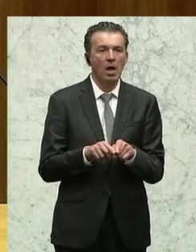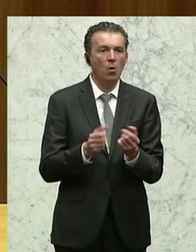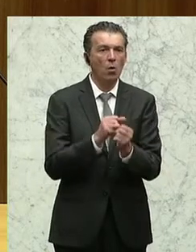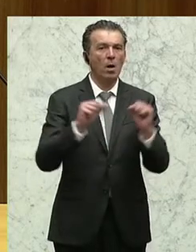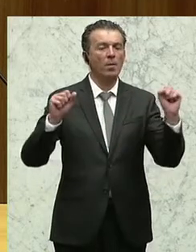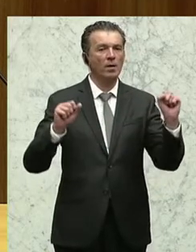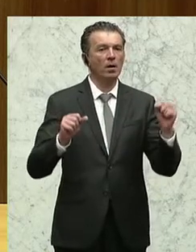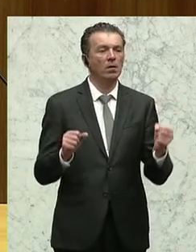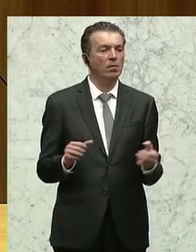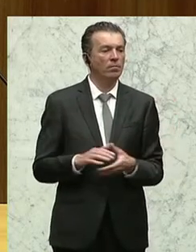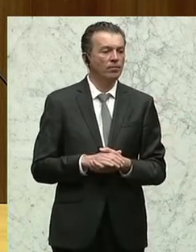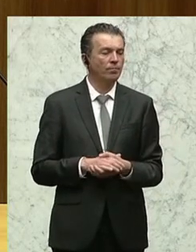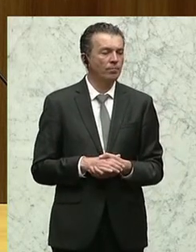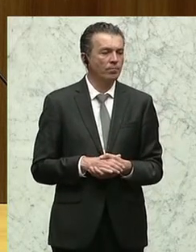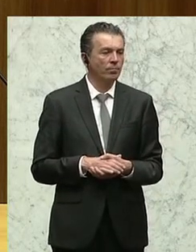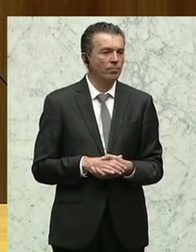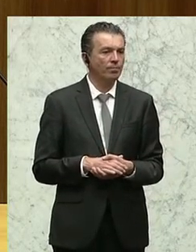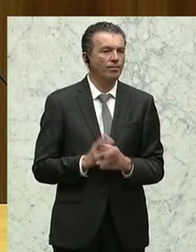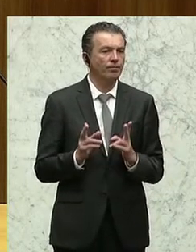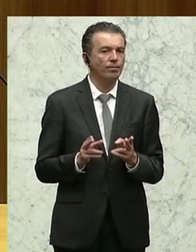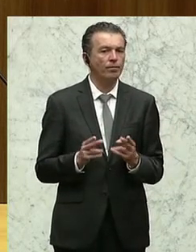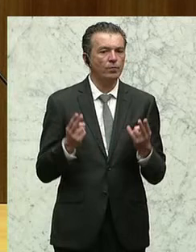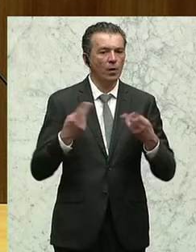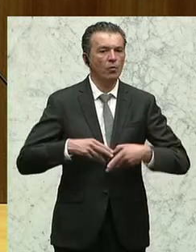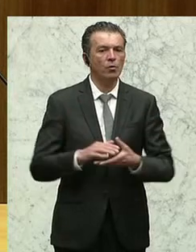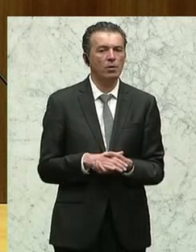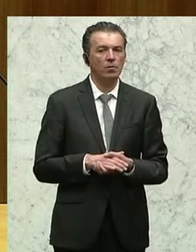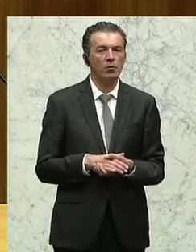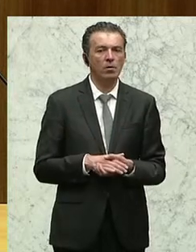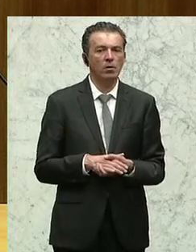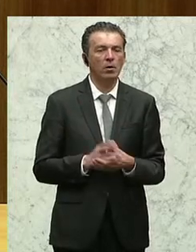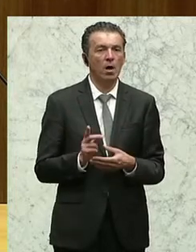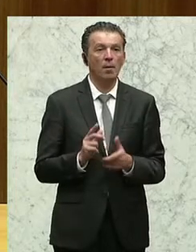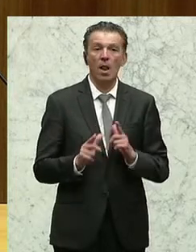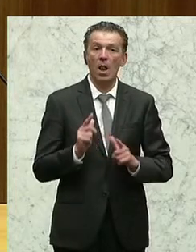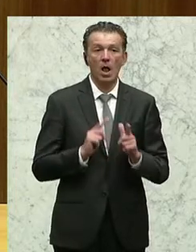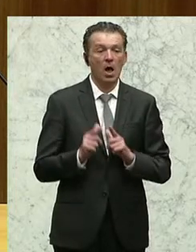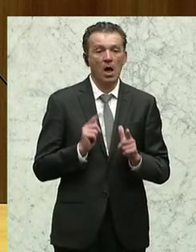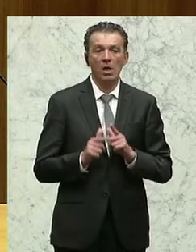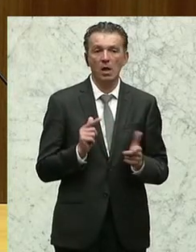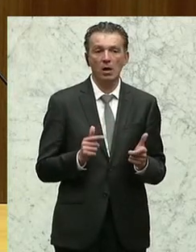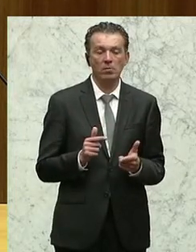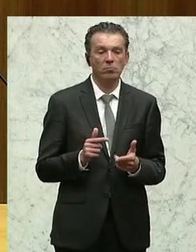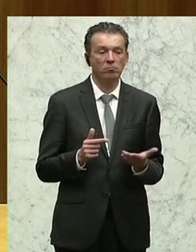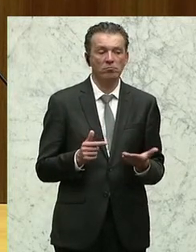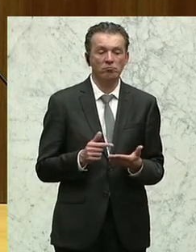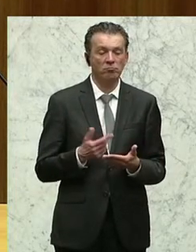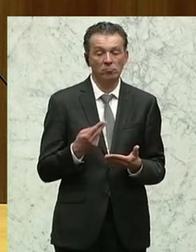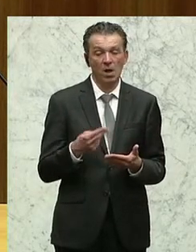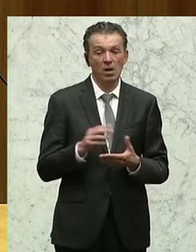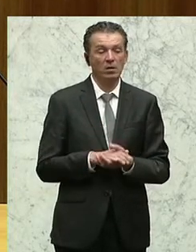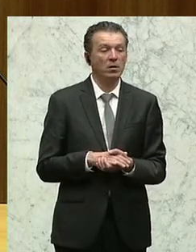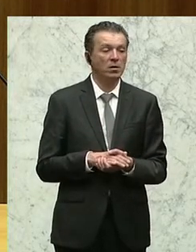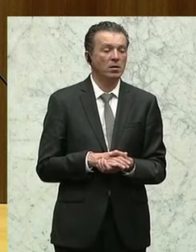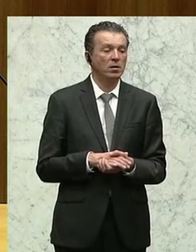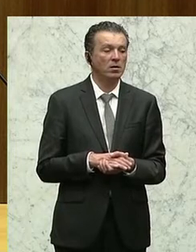oder viel mehr bedeuten würde, könnte man dem zustimmen. Tut es aber leider in der Diktion Hermann Gas nicht.